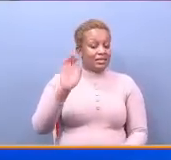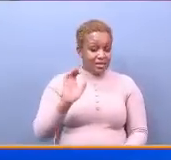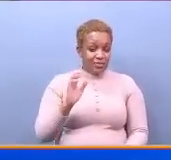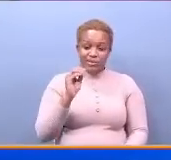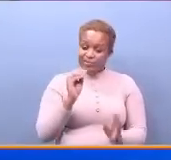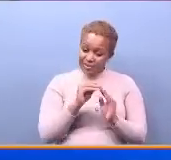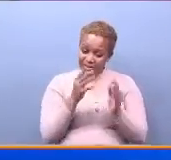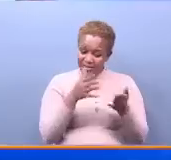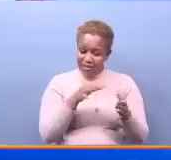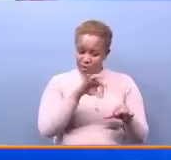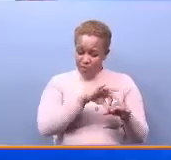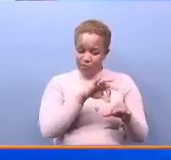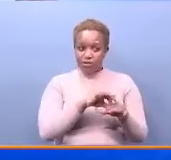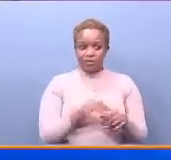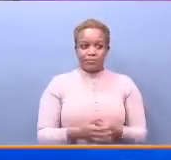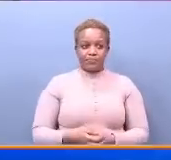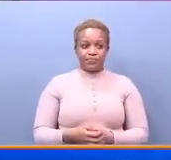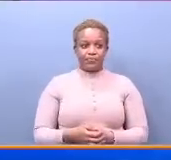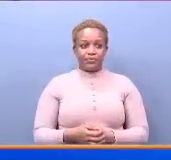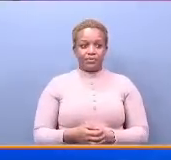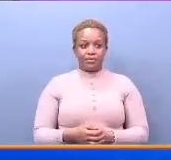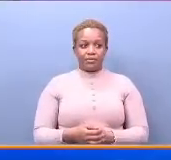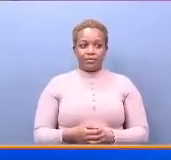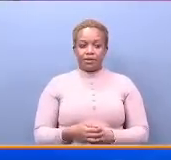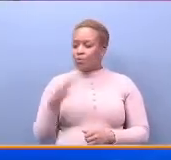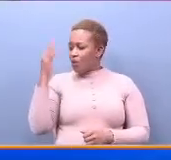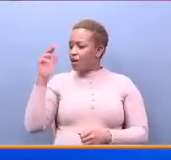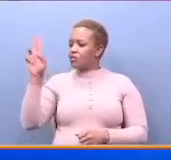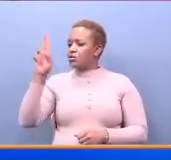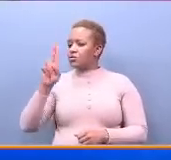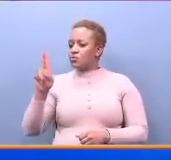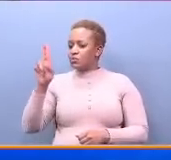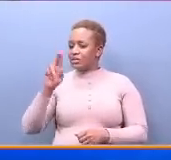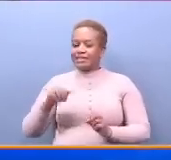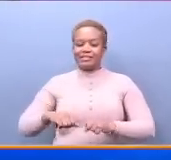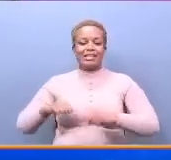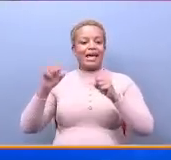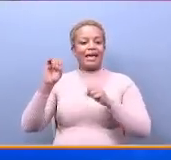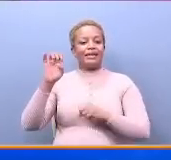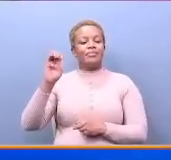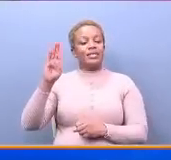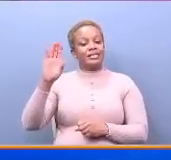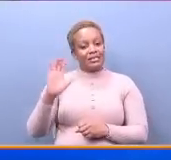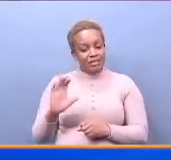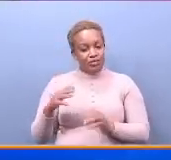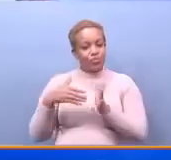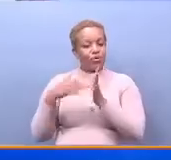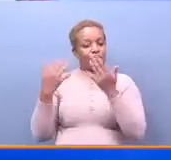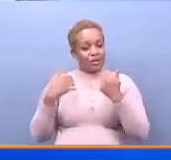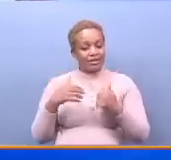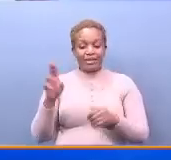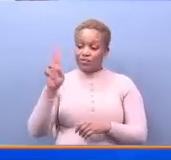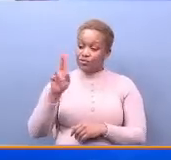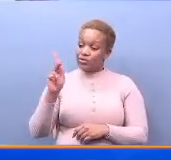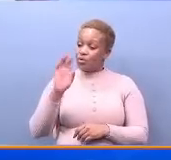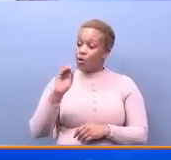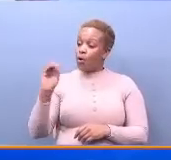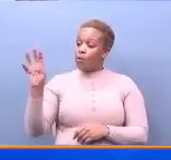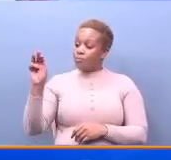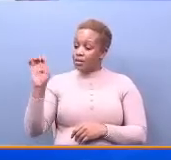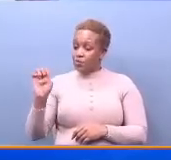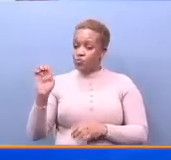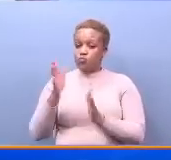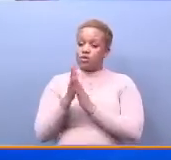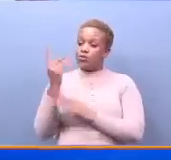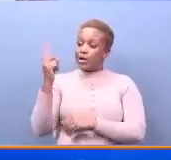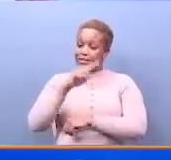mkono. Lakini unataka kwa nini watumie Chebukati kuniblock? Watumie Martha Koome na siku moja kufanya kesi